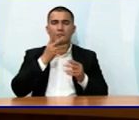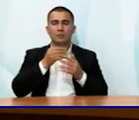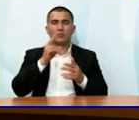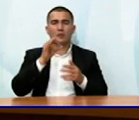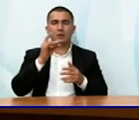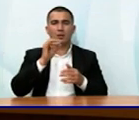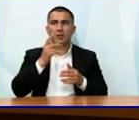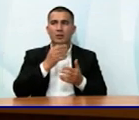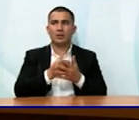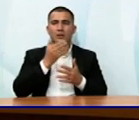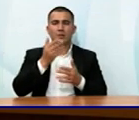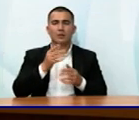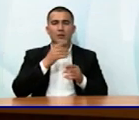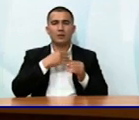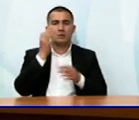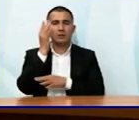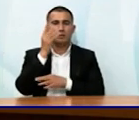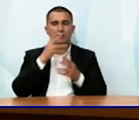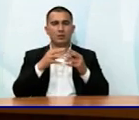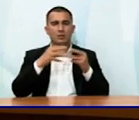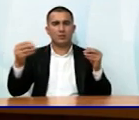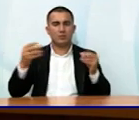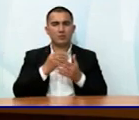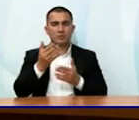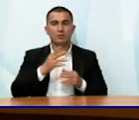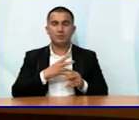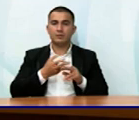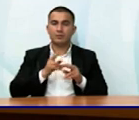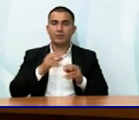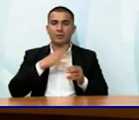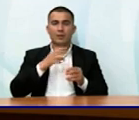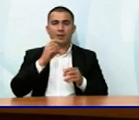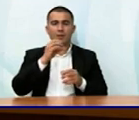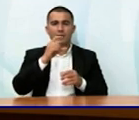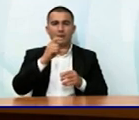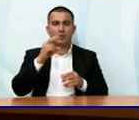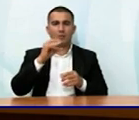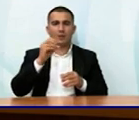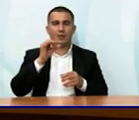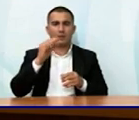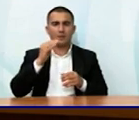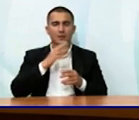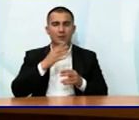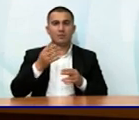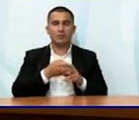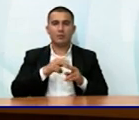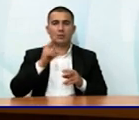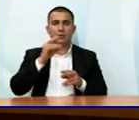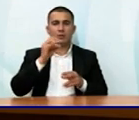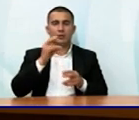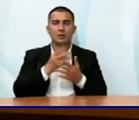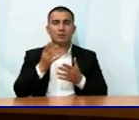qadar mashhur bo'lganki, Rauf Parfi o'z she'rlaridan biriga epigraf qilib kiritgan. Doston ishqiy